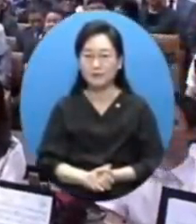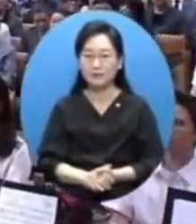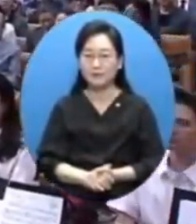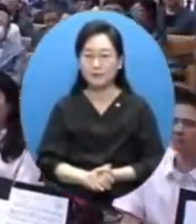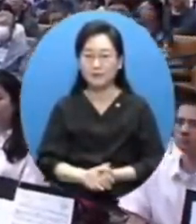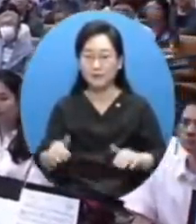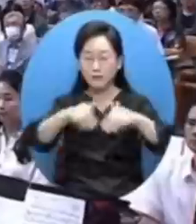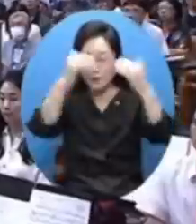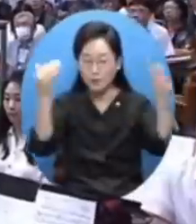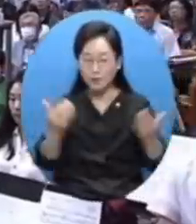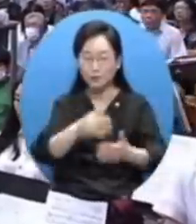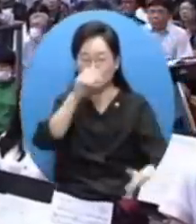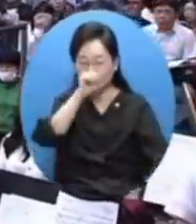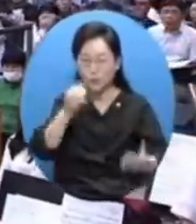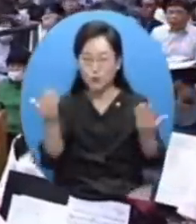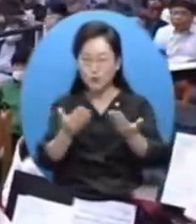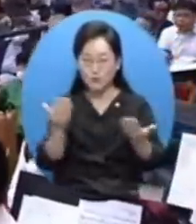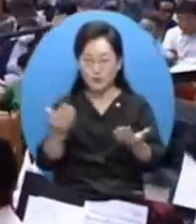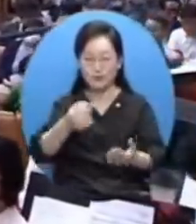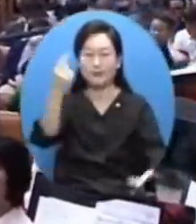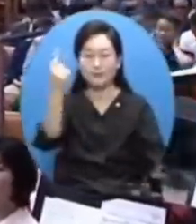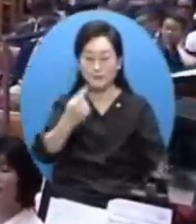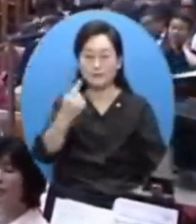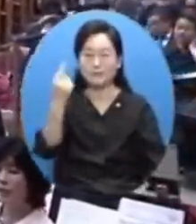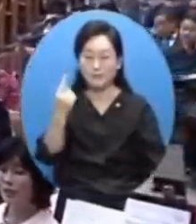우리 모두에게 좋은 일이 일어납니다